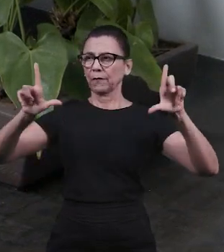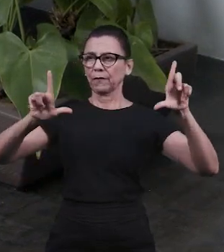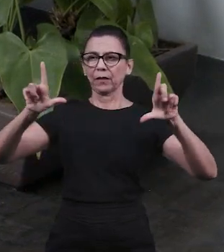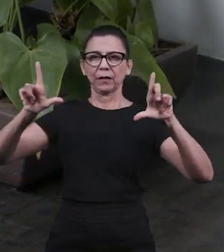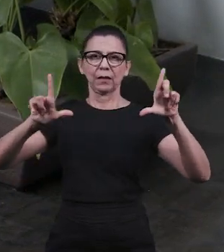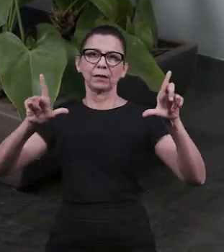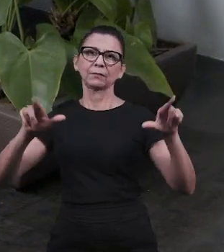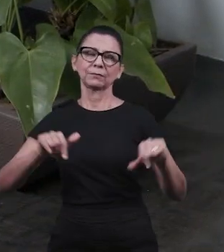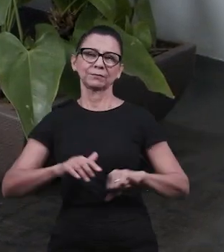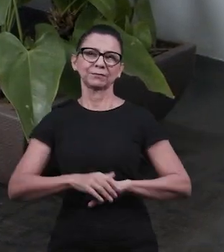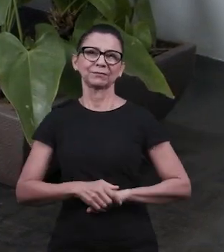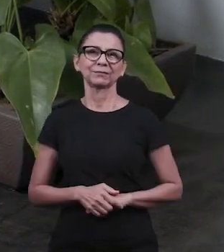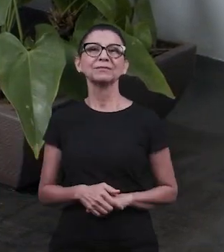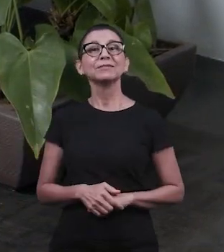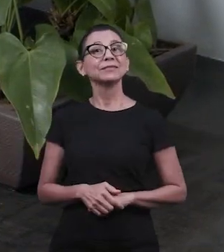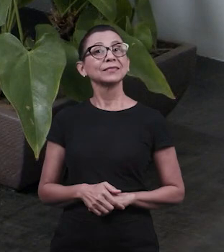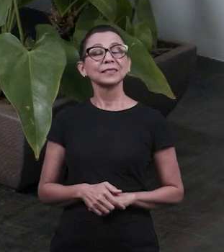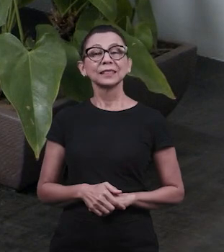на нашем компьютере.